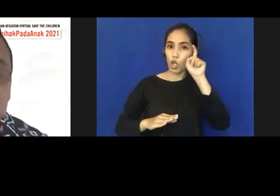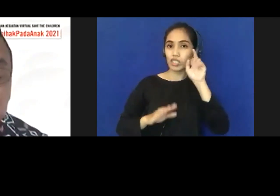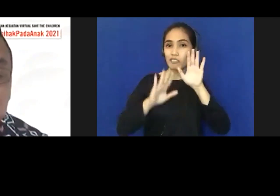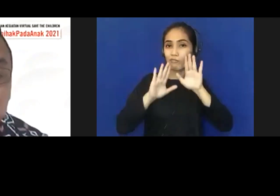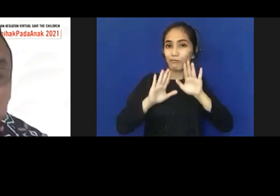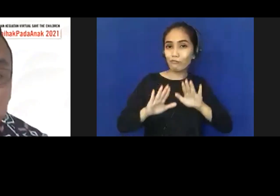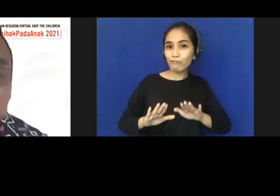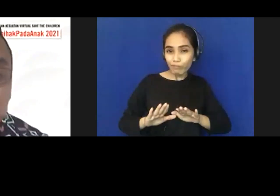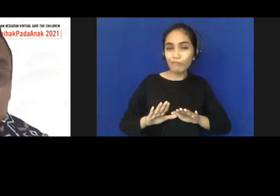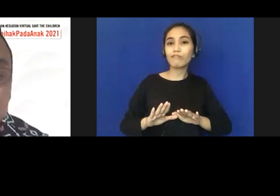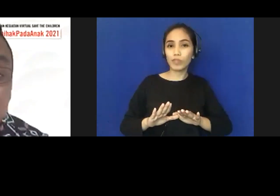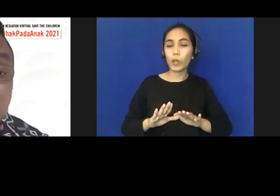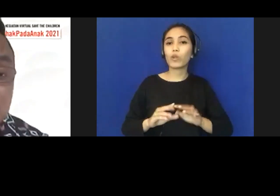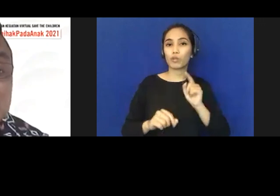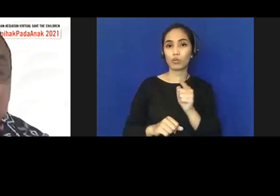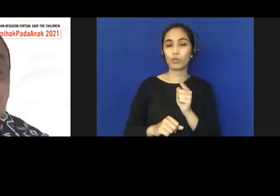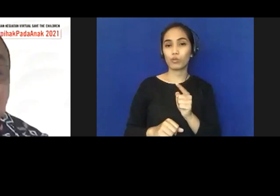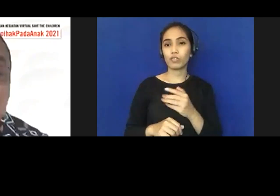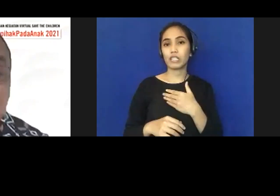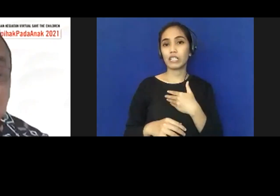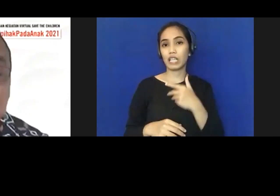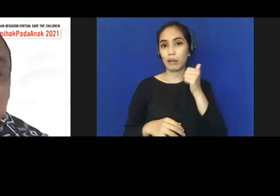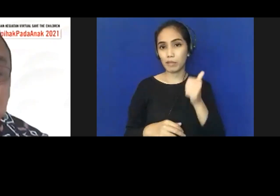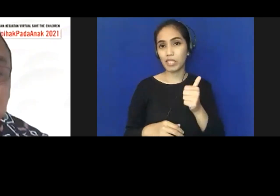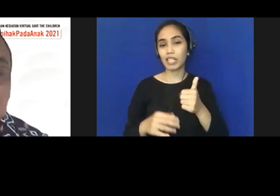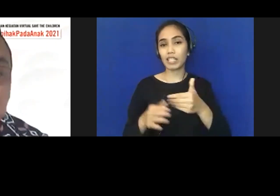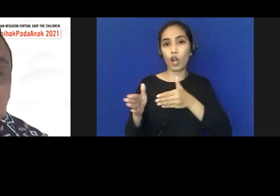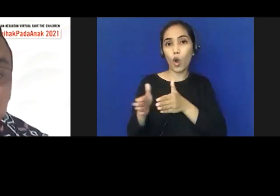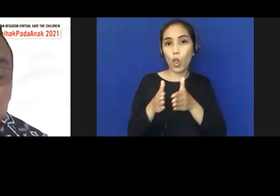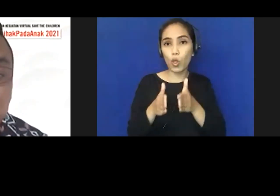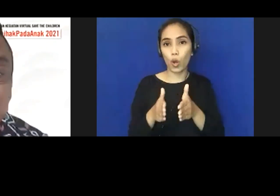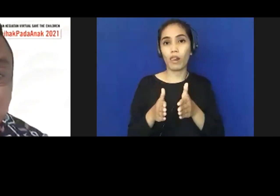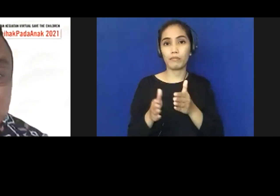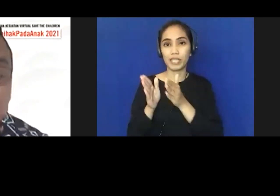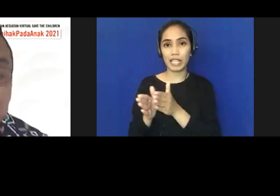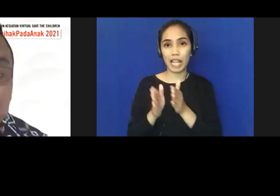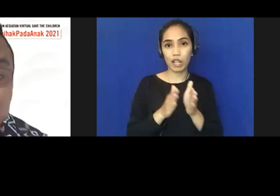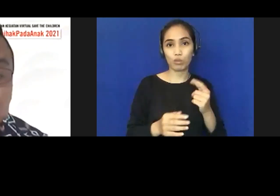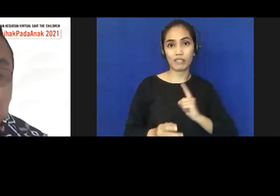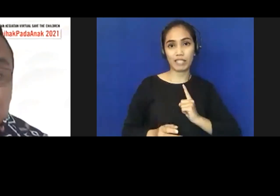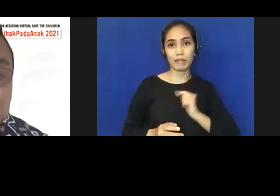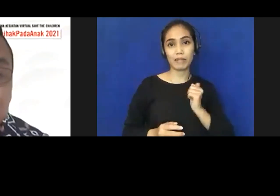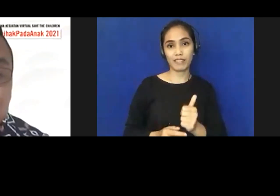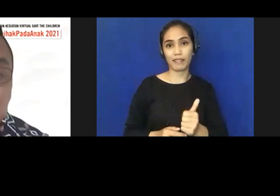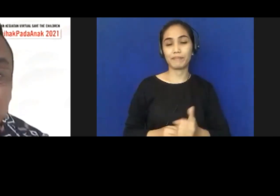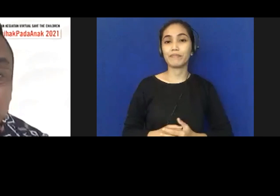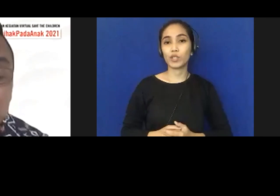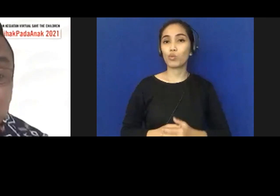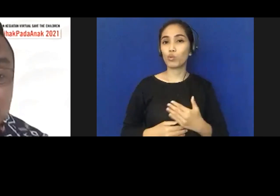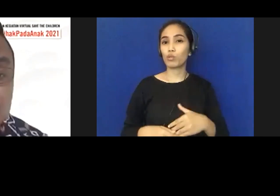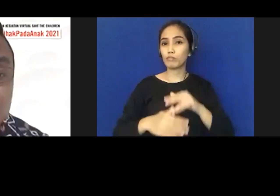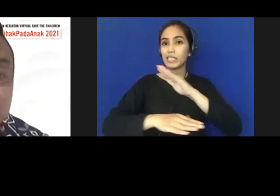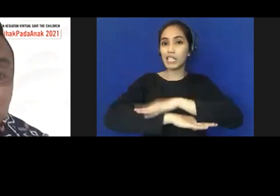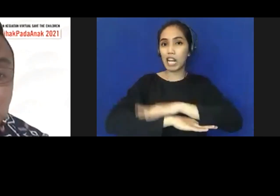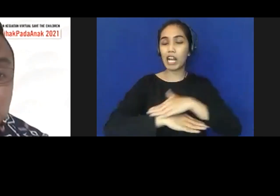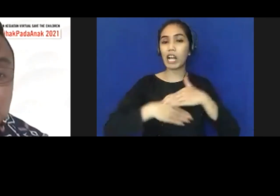bencana, pandemi atau apapun itu sesuatu yang bisa kita kontrol gitu loh, teman-teman. Jadi untuk biar kita menjaga kesehatan jiwa kita, dan